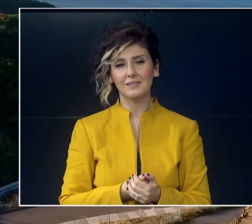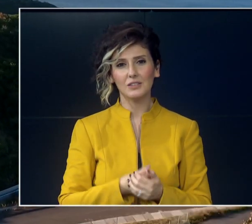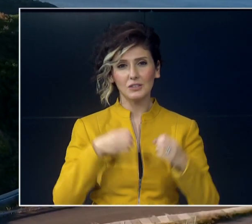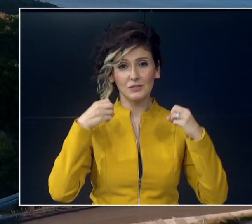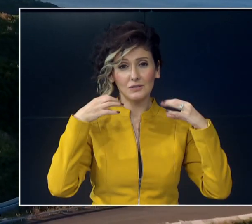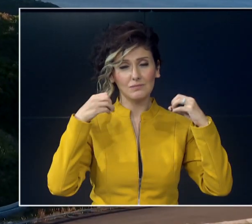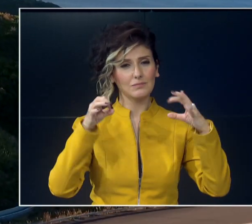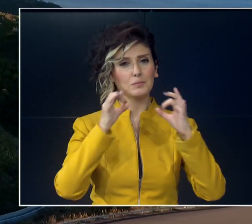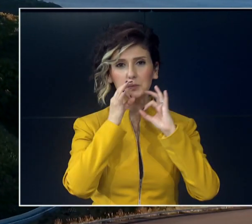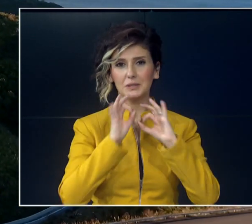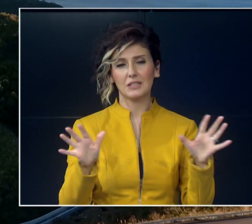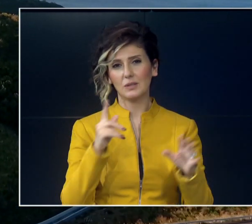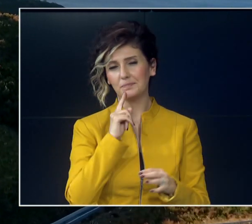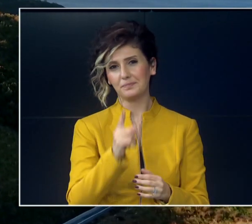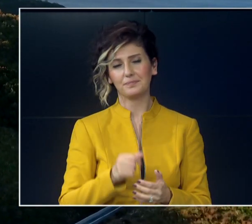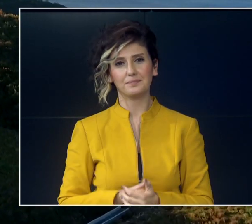ışıklandırmak muhteşem.